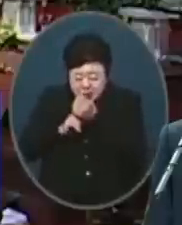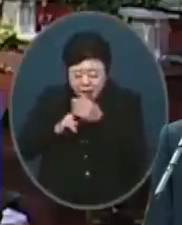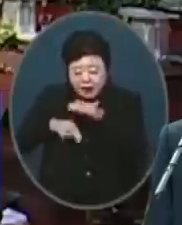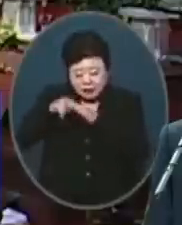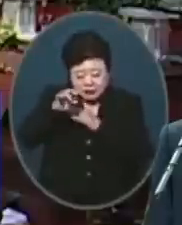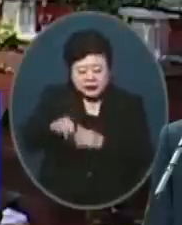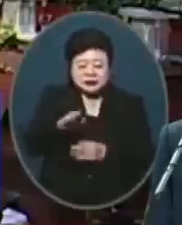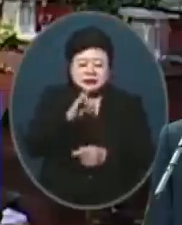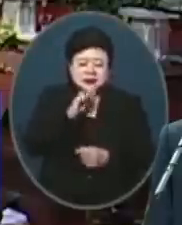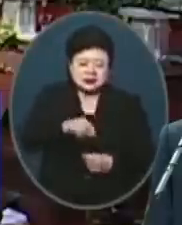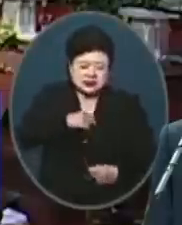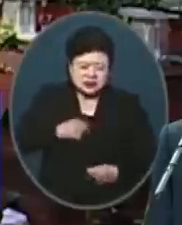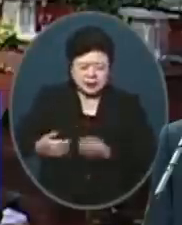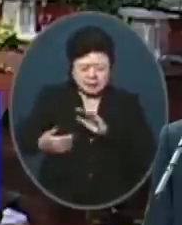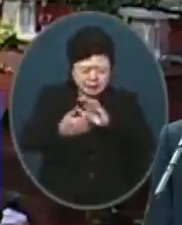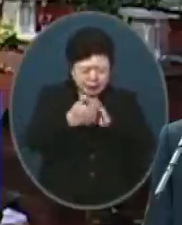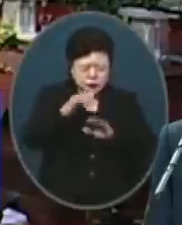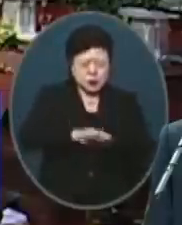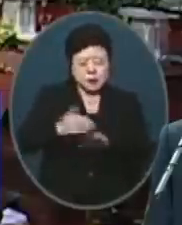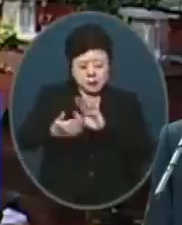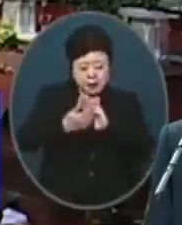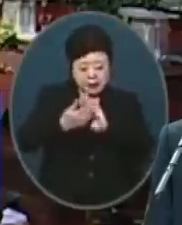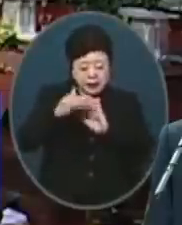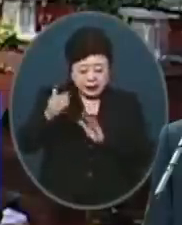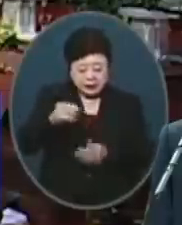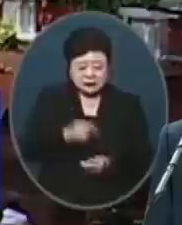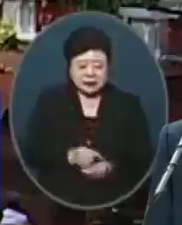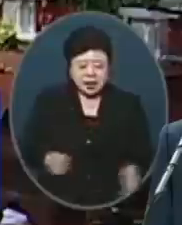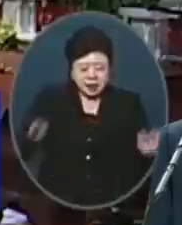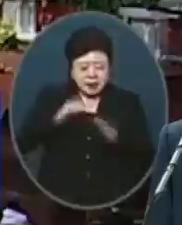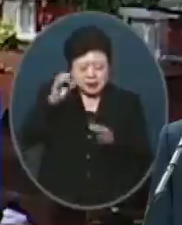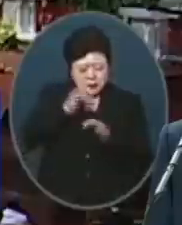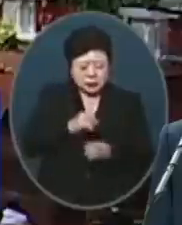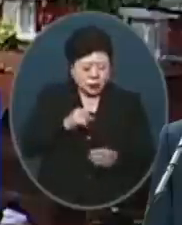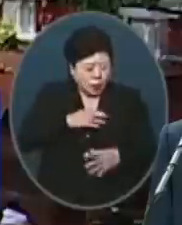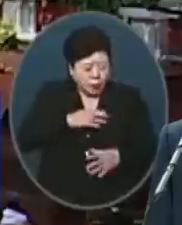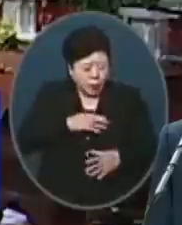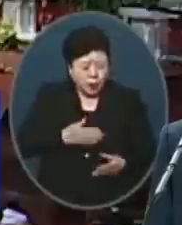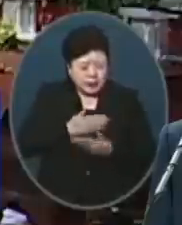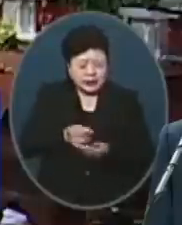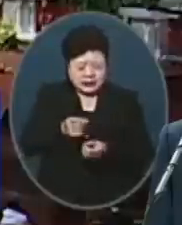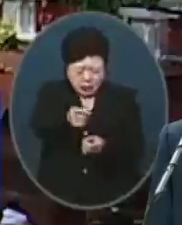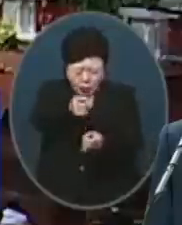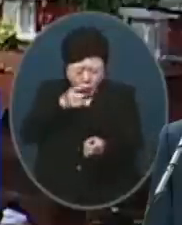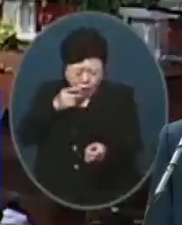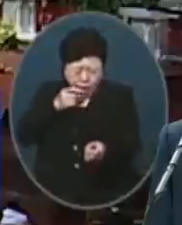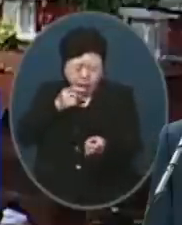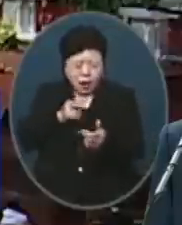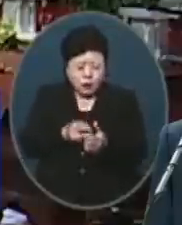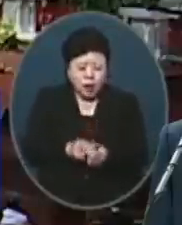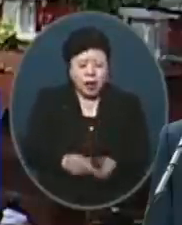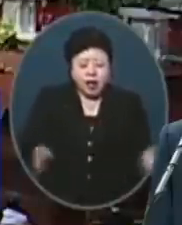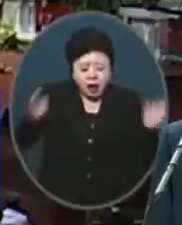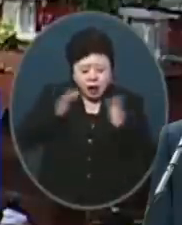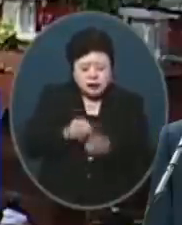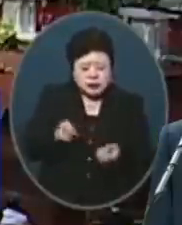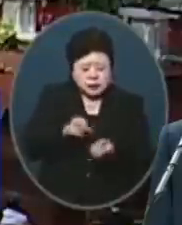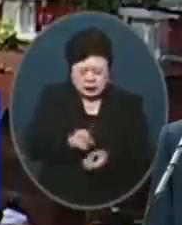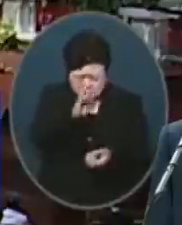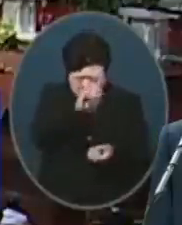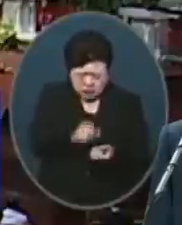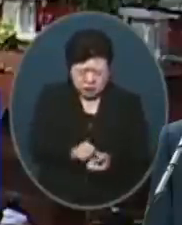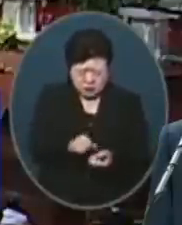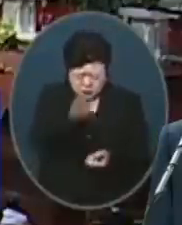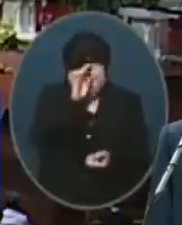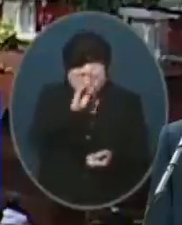그의 진실함은 방패와 손방패가 지나니 너는 밤에 찾아오는 공포와 낮에 날아드는 화살과 어두울 때 퍼지는